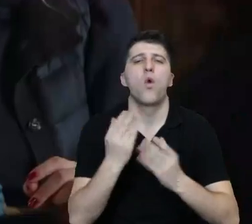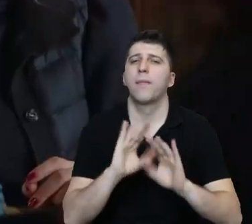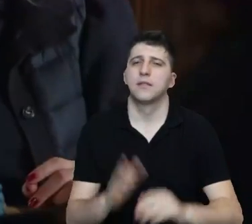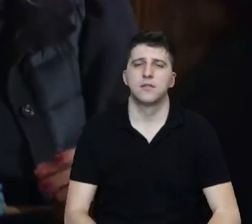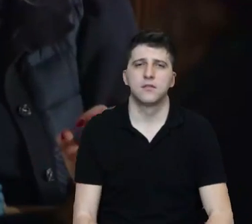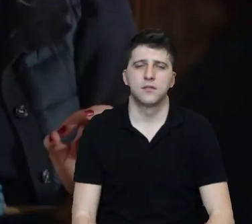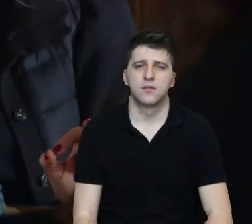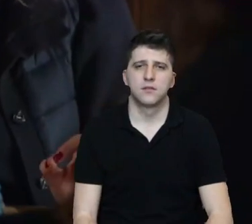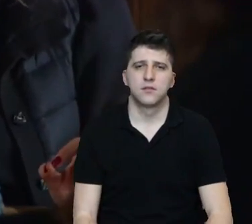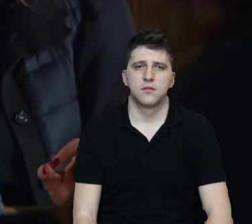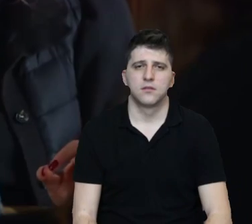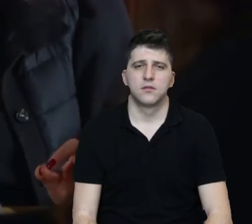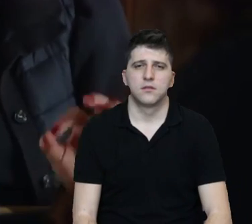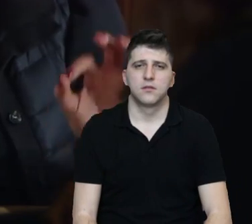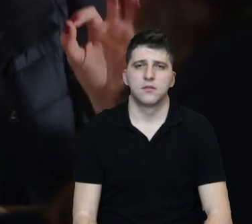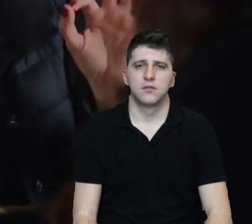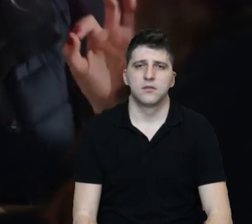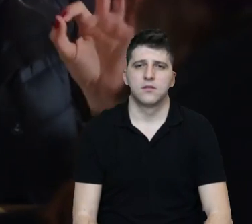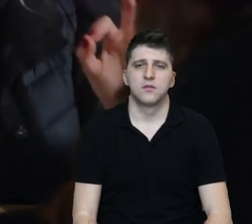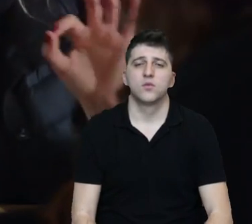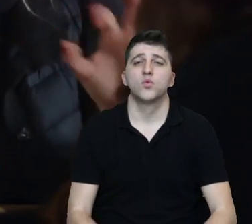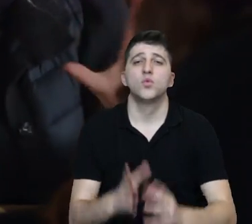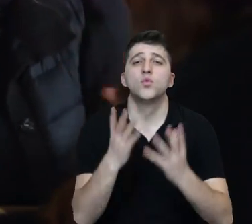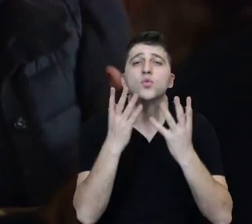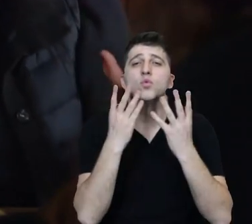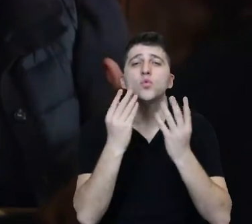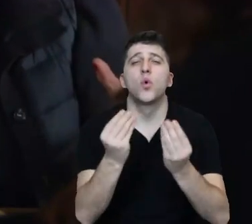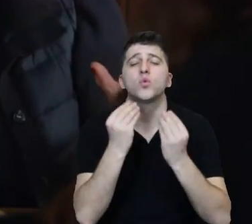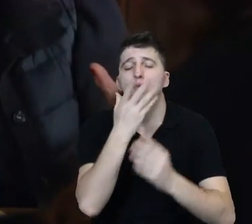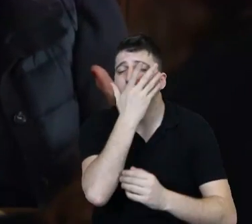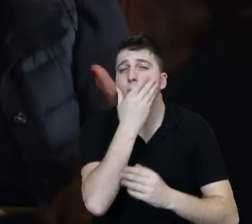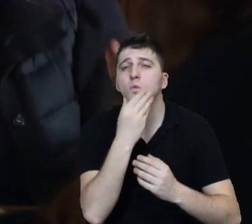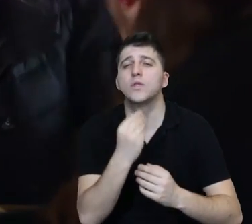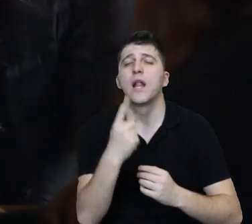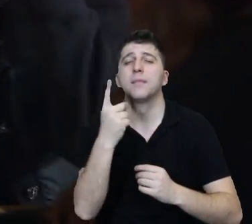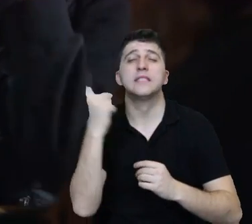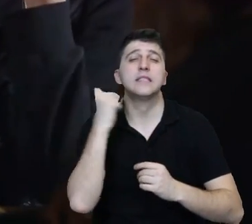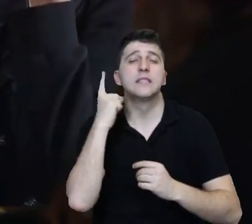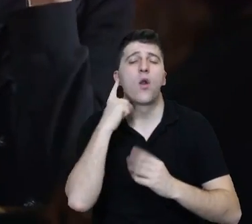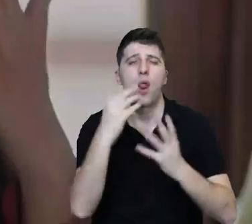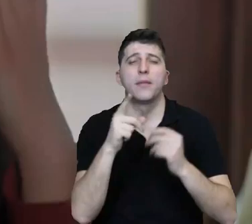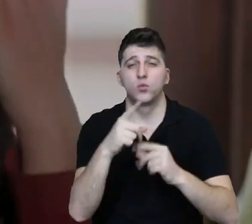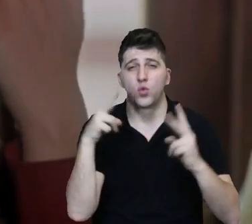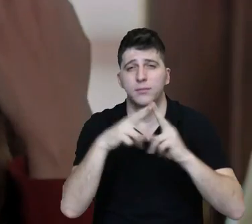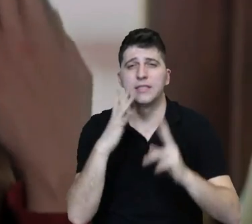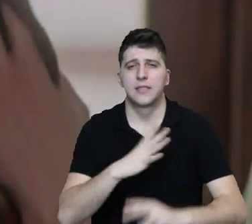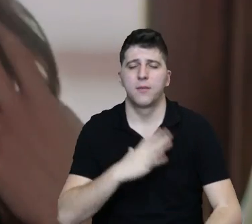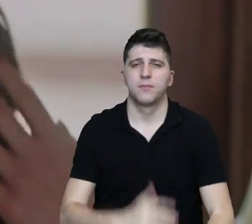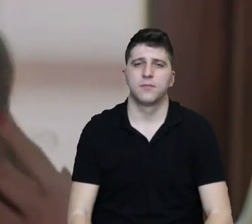olmadı. Sevindiler. Çok güzel bir ışığınız var. Sizinle görüşmek isterim.